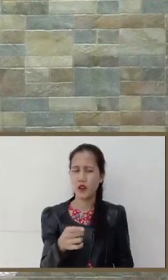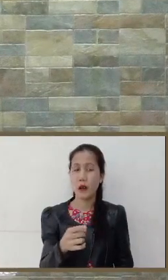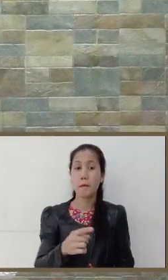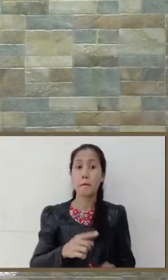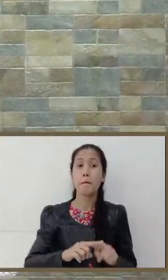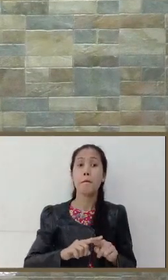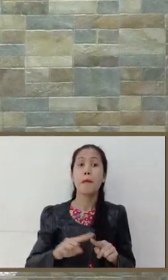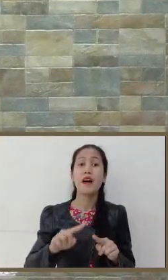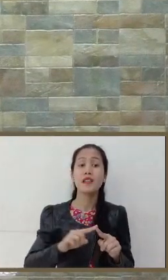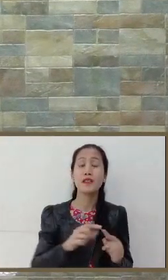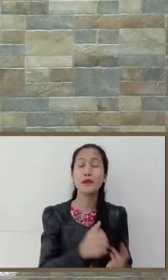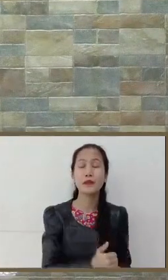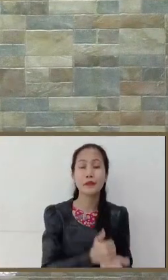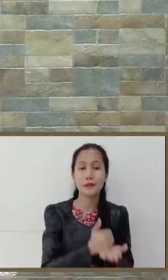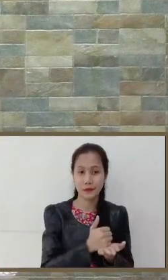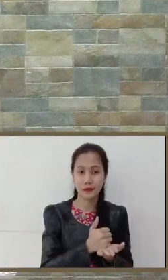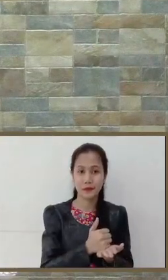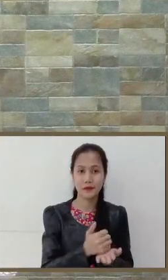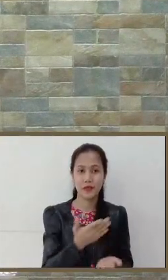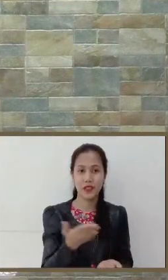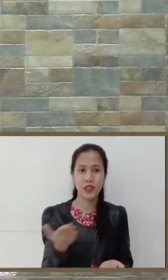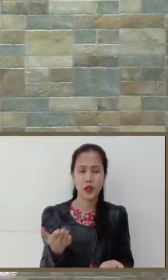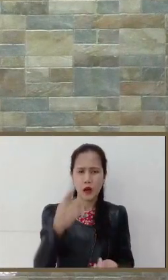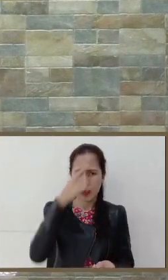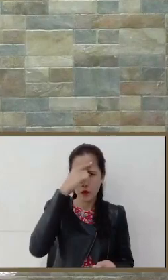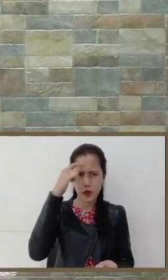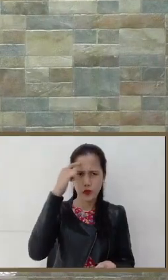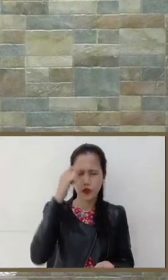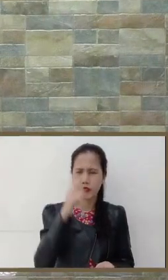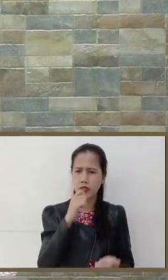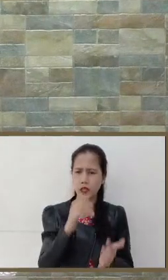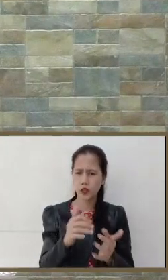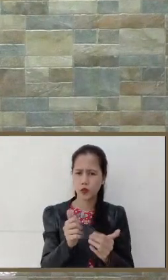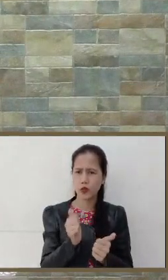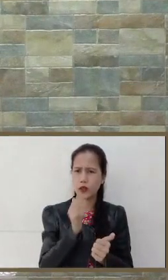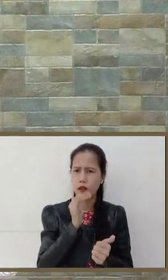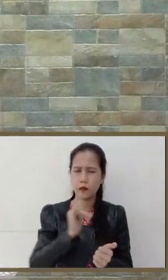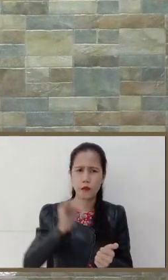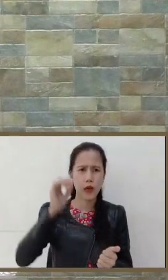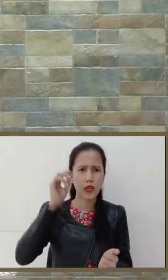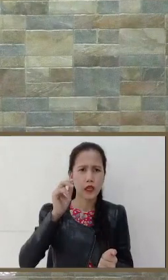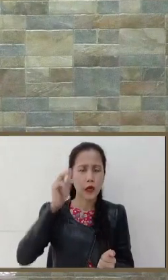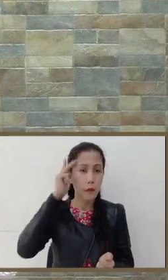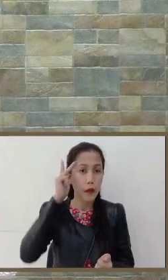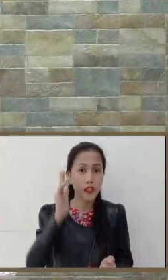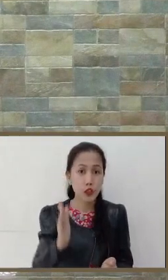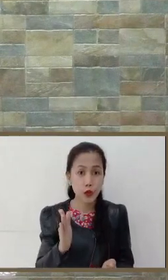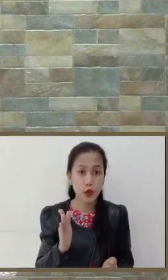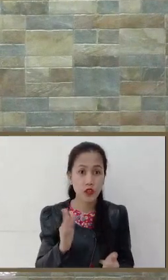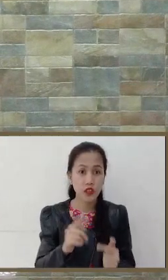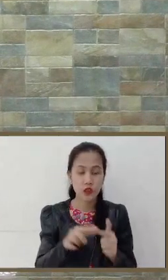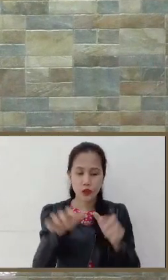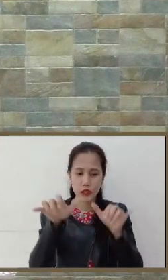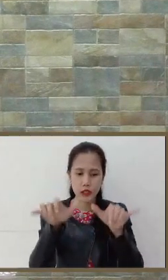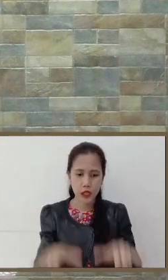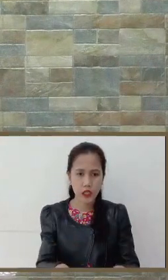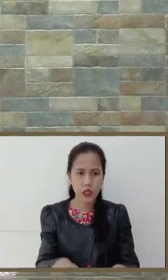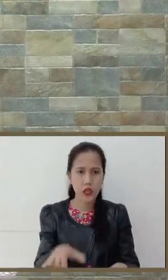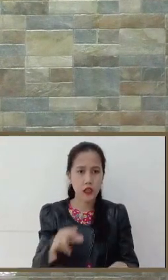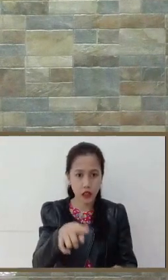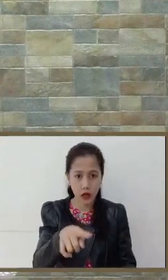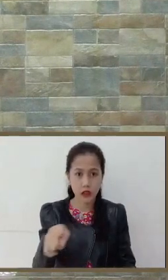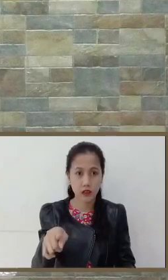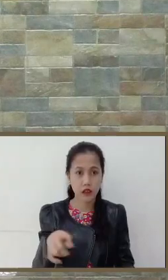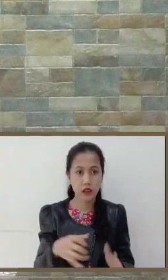ay matulungan. Sa kadahilan ng ayaw ng man of God na kung saan ay mananatili ka dyan sa iyong position na mali na ang paglilingkod